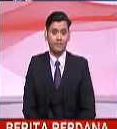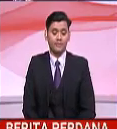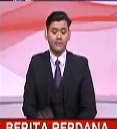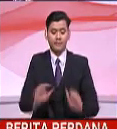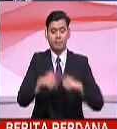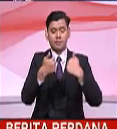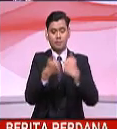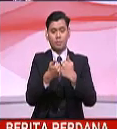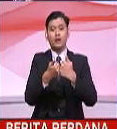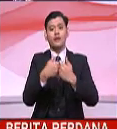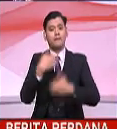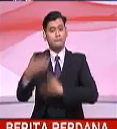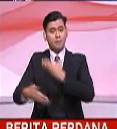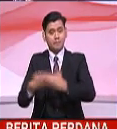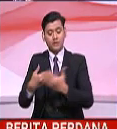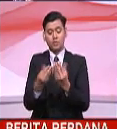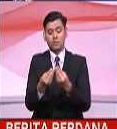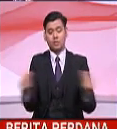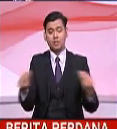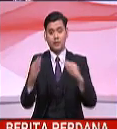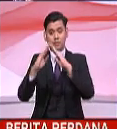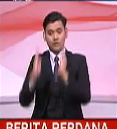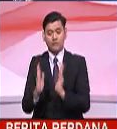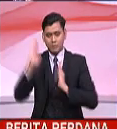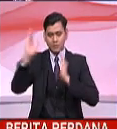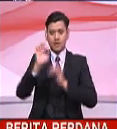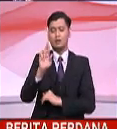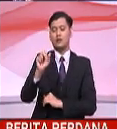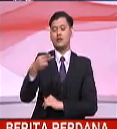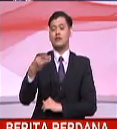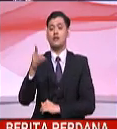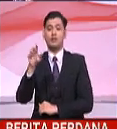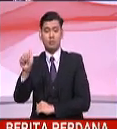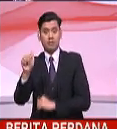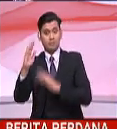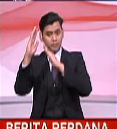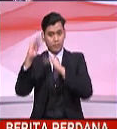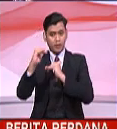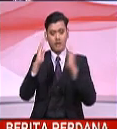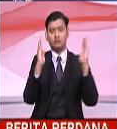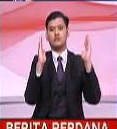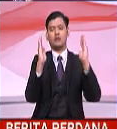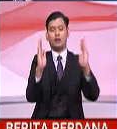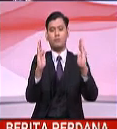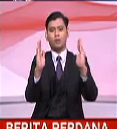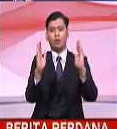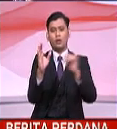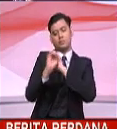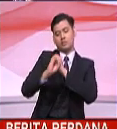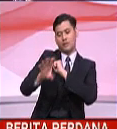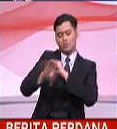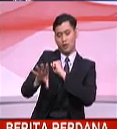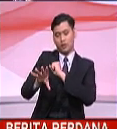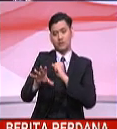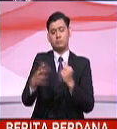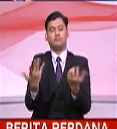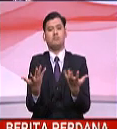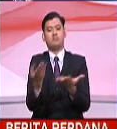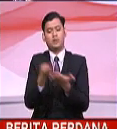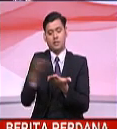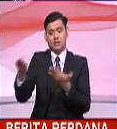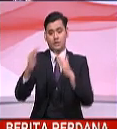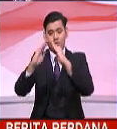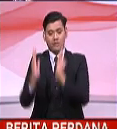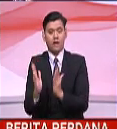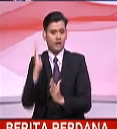Hai persatuan pemaju hartanah dan Perumahan Malaysia Reza berharap infohandphone pemilikan rumah eksekusi yang bakal berakhir